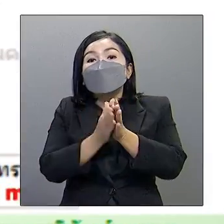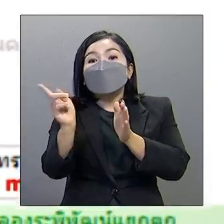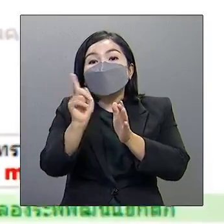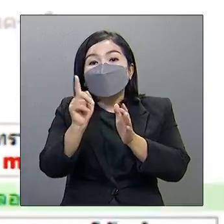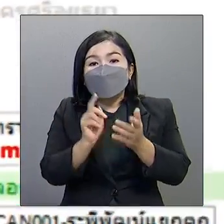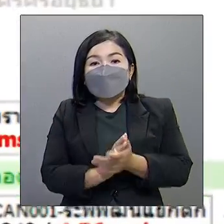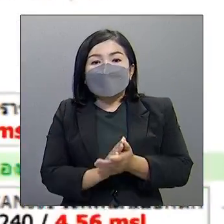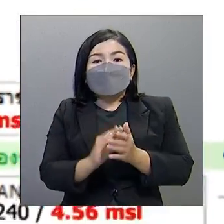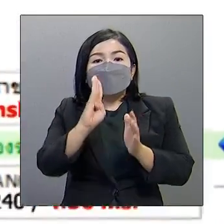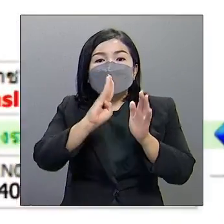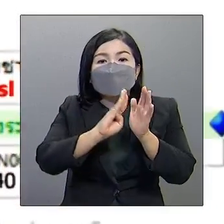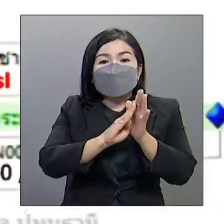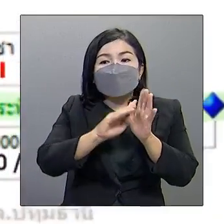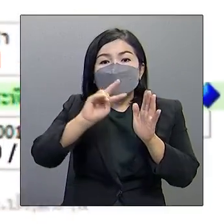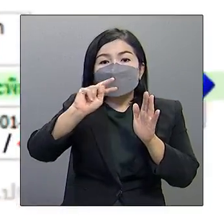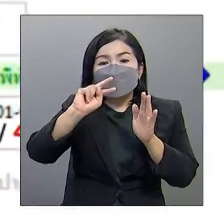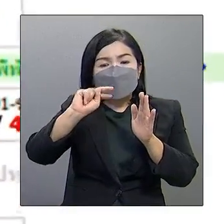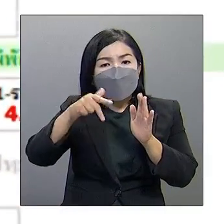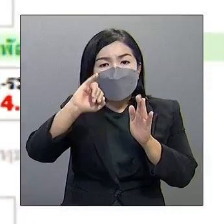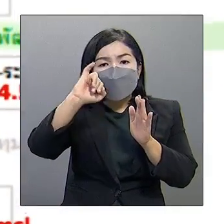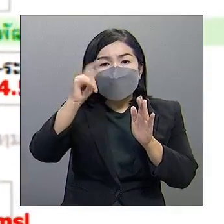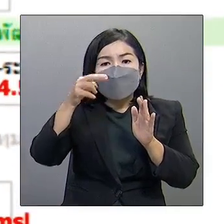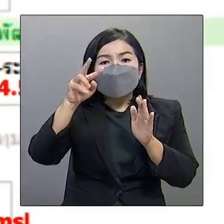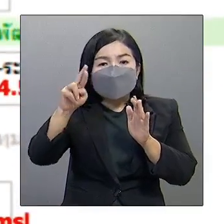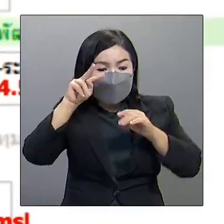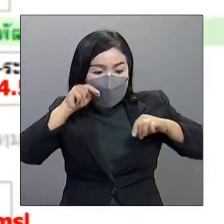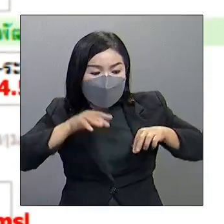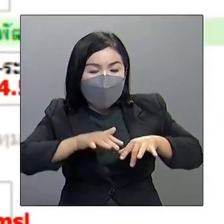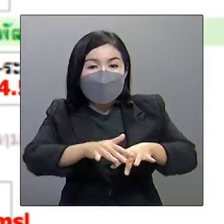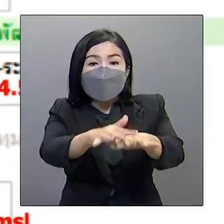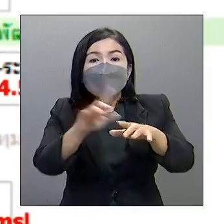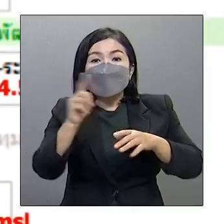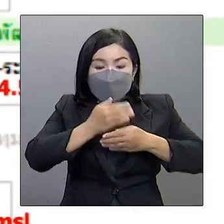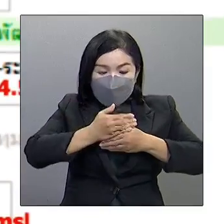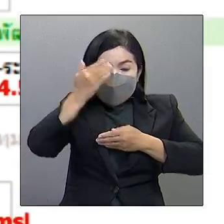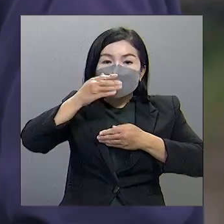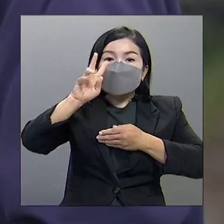างไท รใช่ครับดังนั้นเนี่ยถ้าตอนนั้นเนี่ยแม่น้ำเจ้าพระยาเนี่ยจะต้องระบายน้ำเกิน 2,000